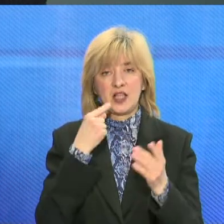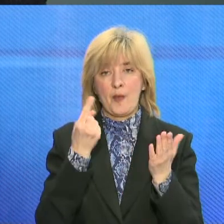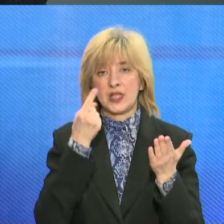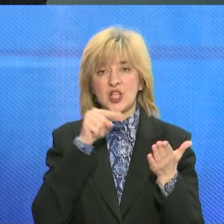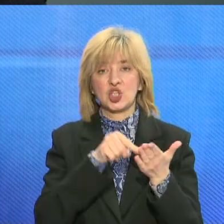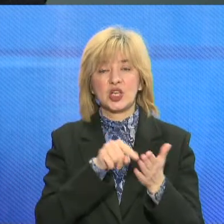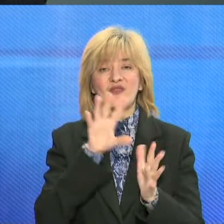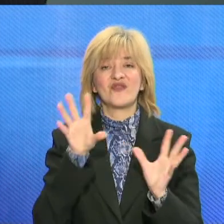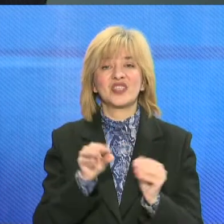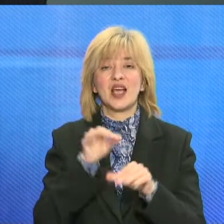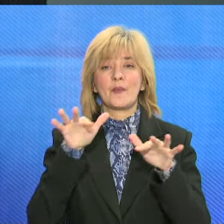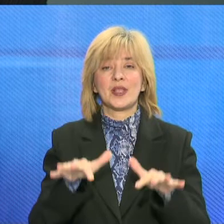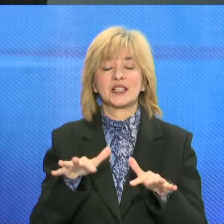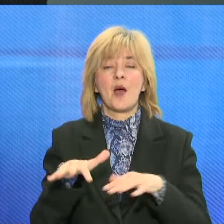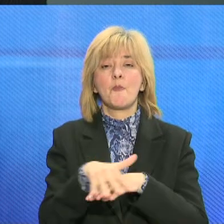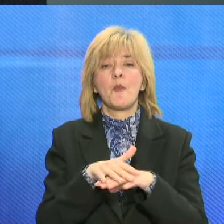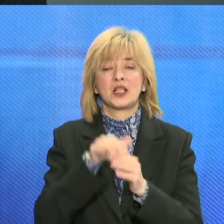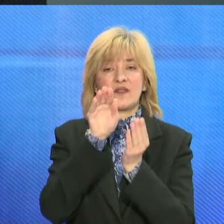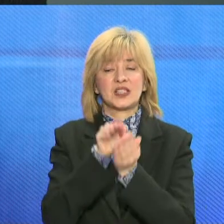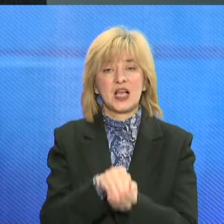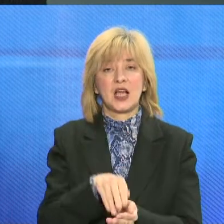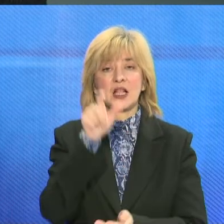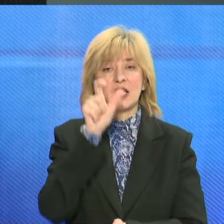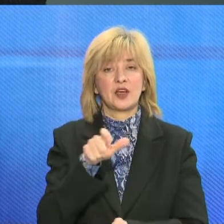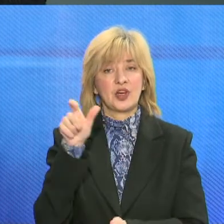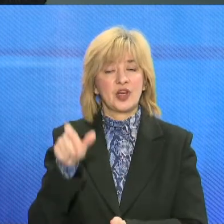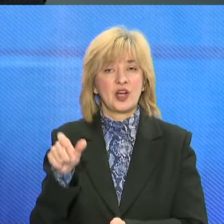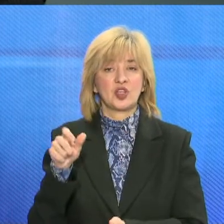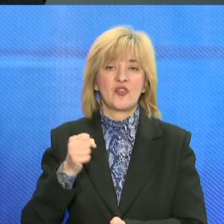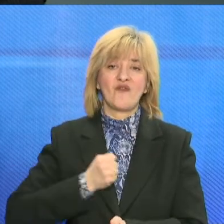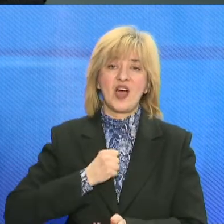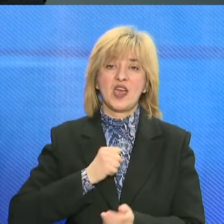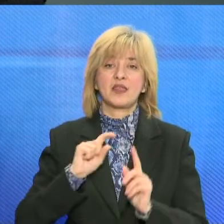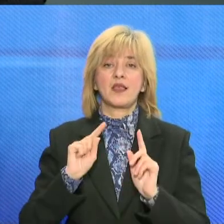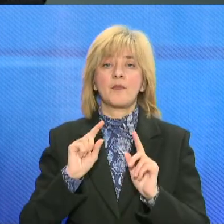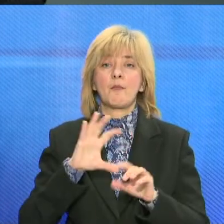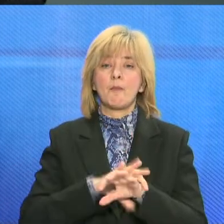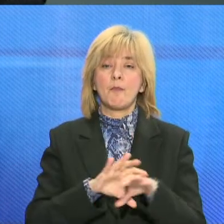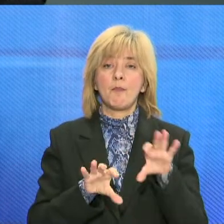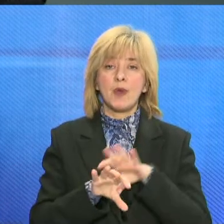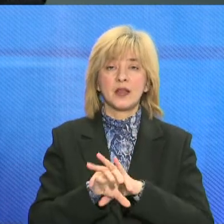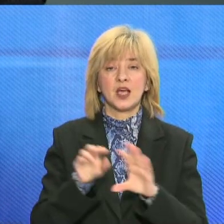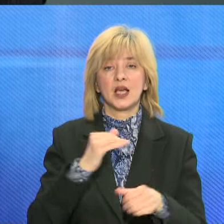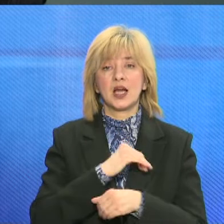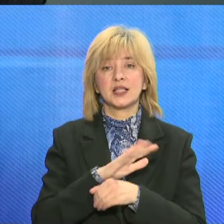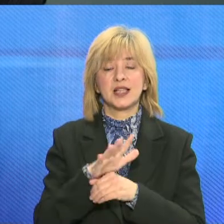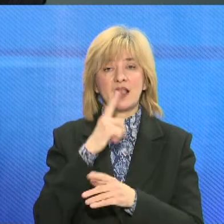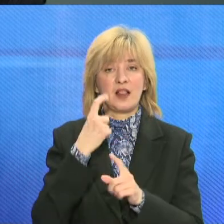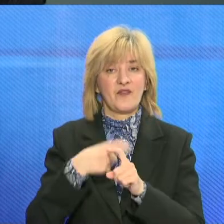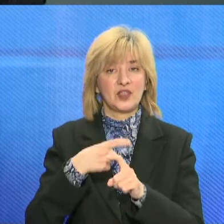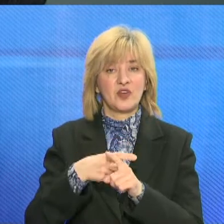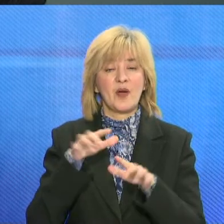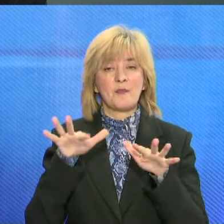мест массовых захоронений советских граждан, военнопленных, расстрелянных немецко-фашистскими оккупантами, мест